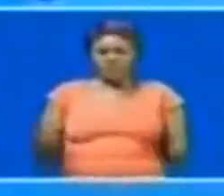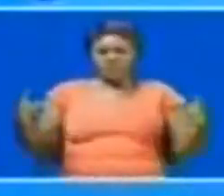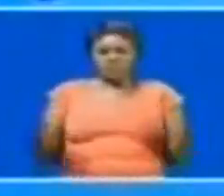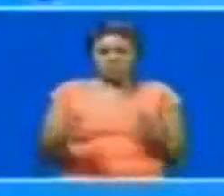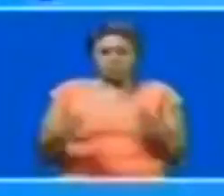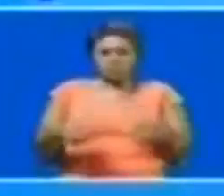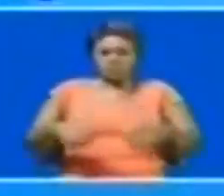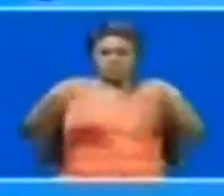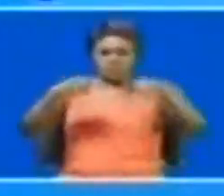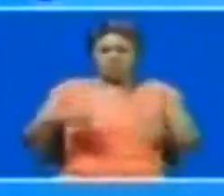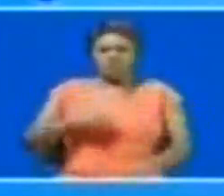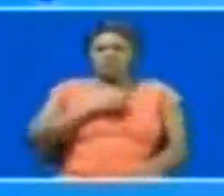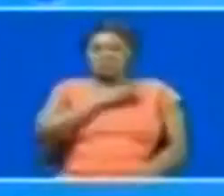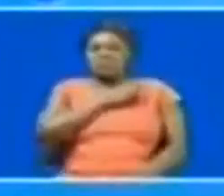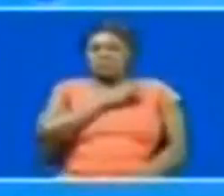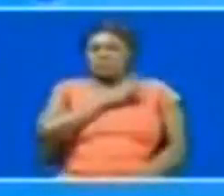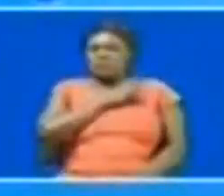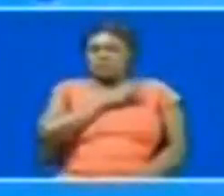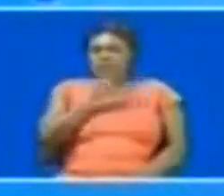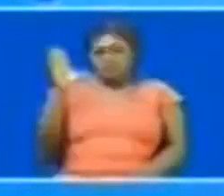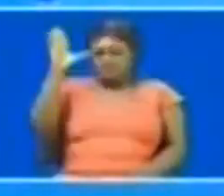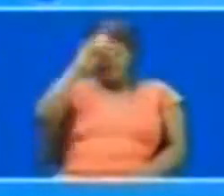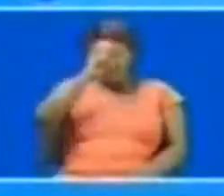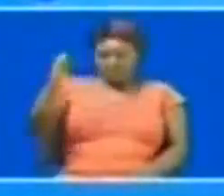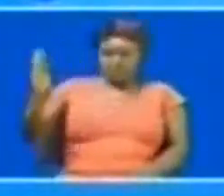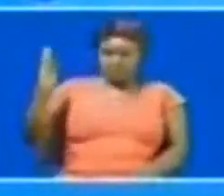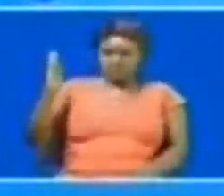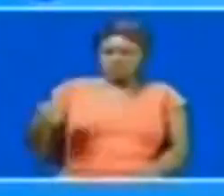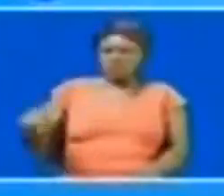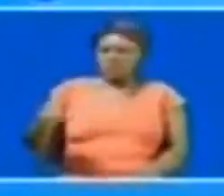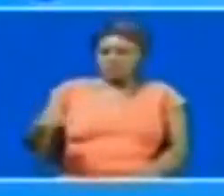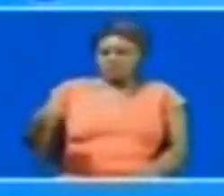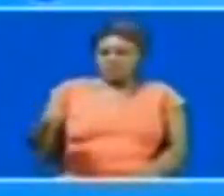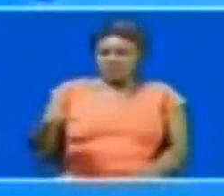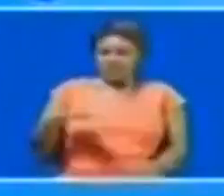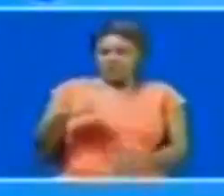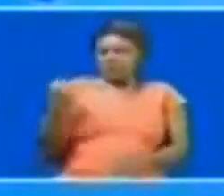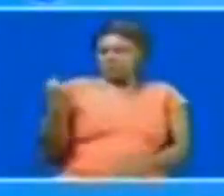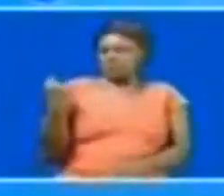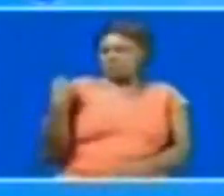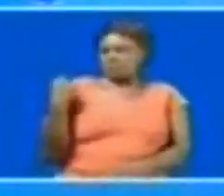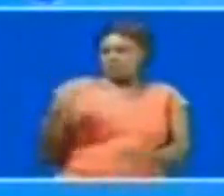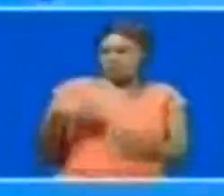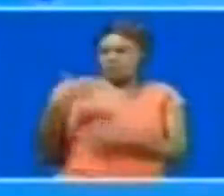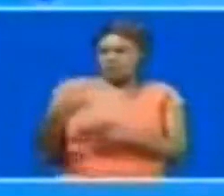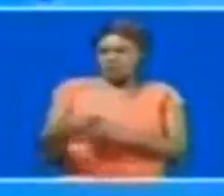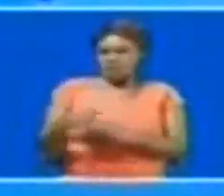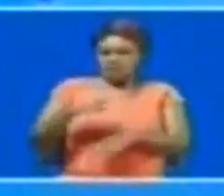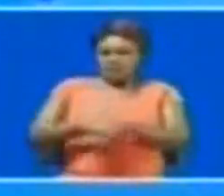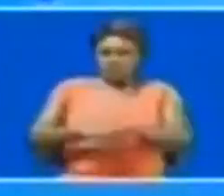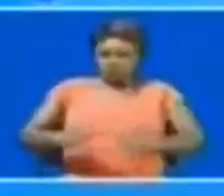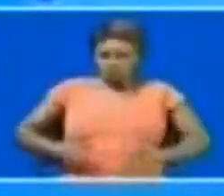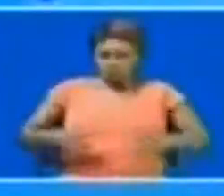Wakazi wa mji wa Mwingi wamelalamikia ongezeko la visa vya ukosefu wa usalama katika sehemu hiyo siku za hivi karibuni baada ya kupata